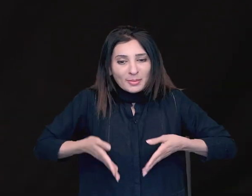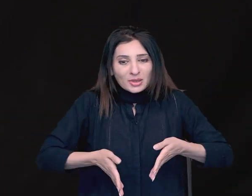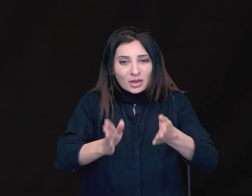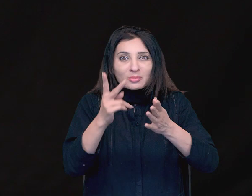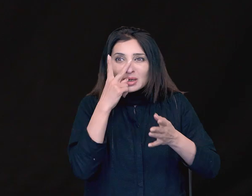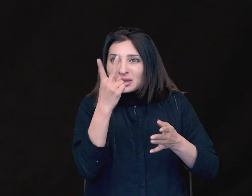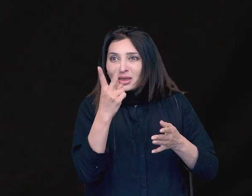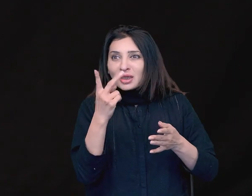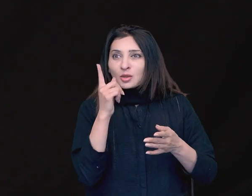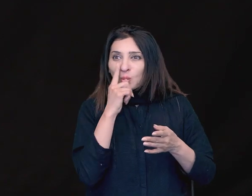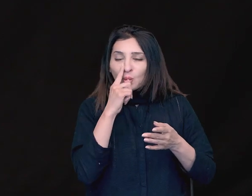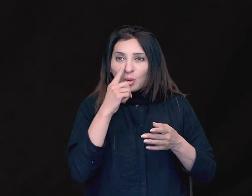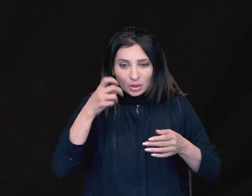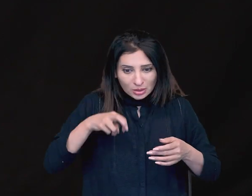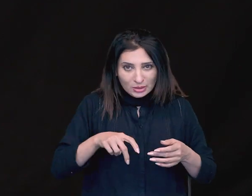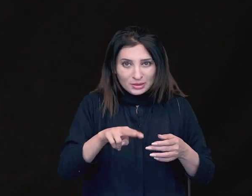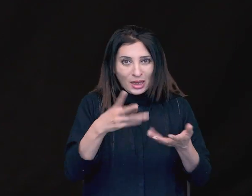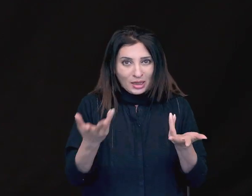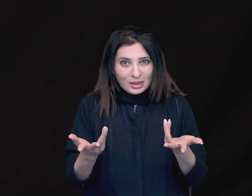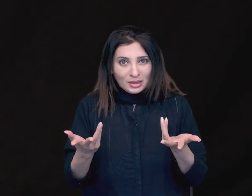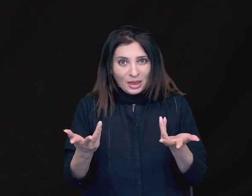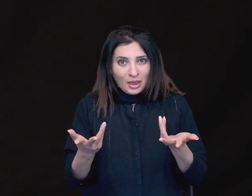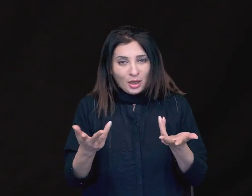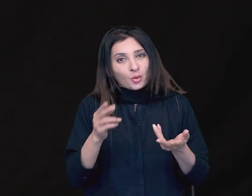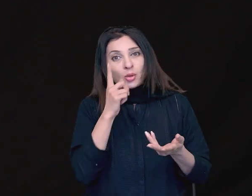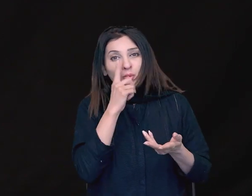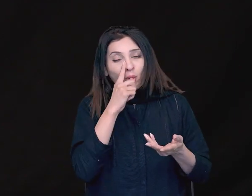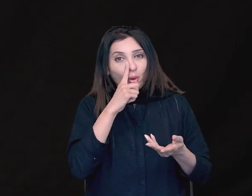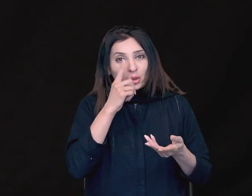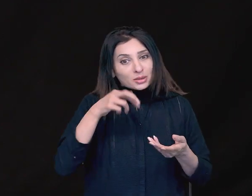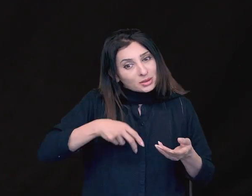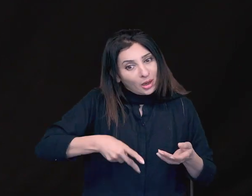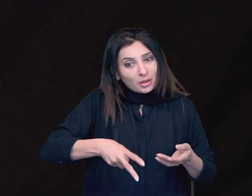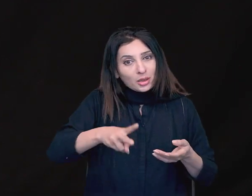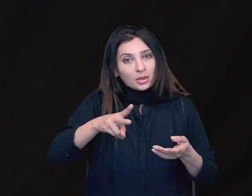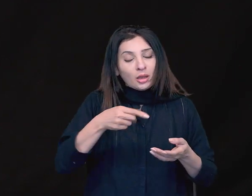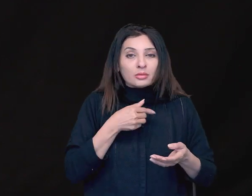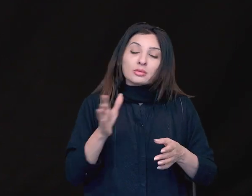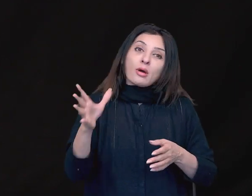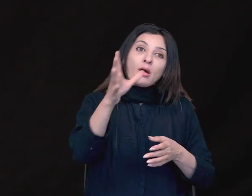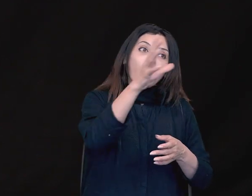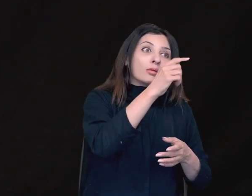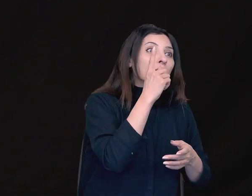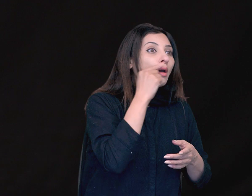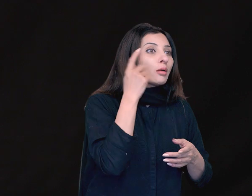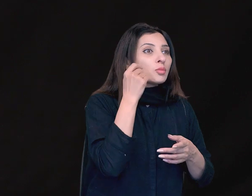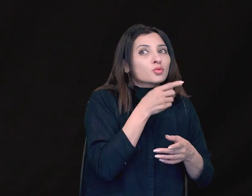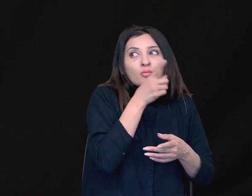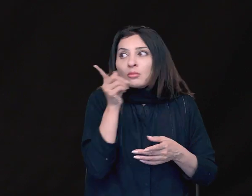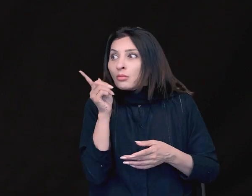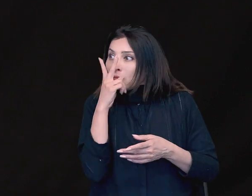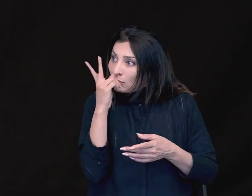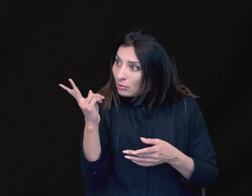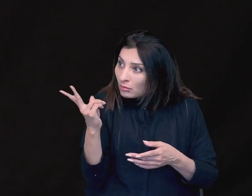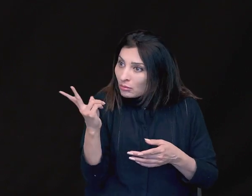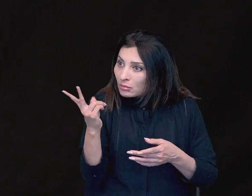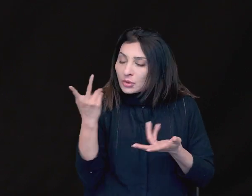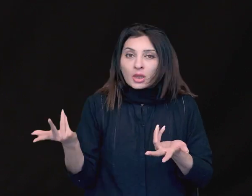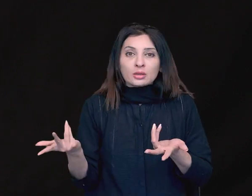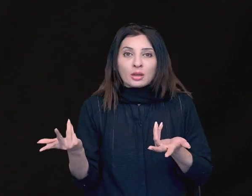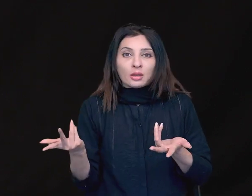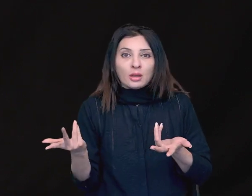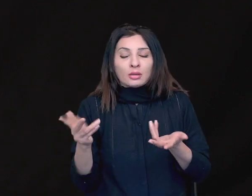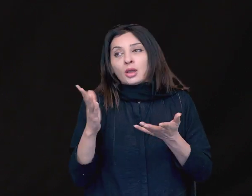بوڑھی ہے، بچی ہے، کچھ بھی پہنا ہوا ہے، ہر کوئی اسے مڑ کے دیکھا گا۔ وہ لگتا ہے کہ کوئی انہونی سی چیز وہاں نظر آ رہی ہے۔ سو جب آپ کے